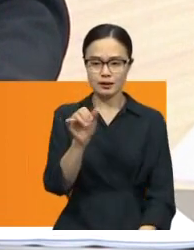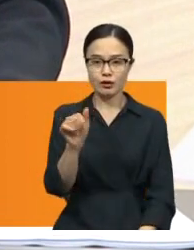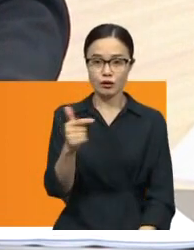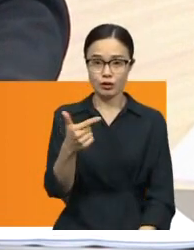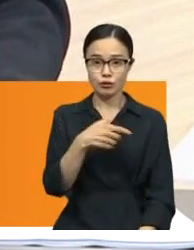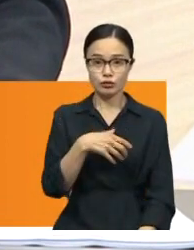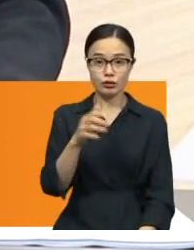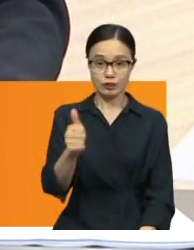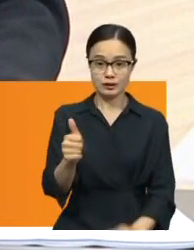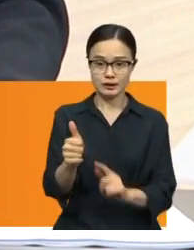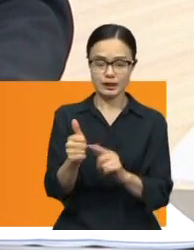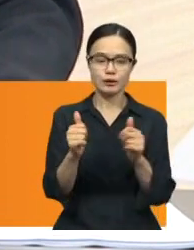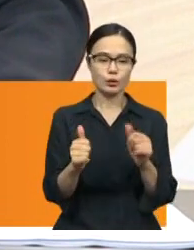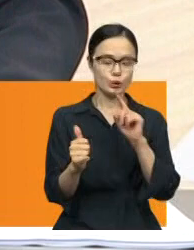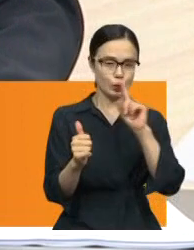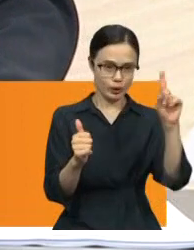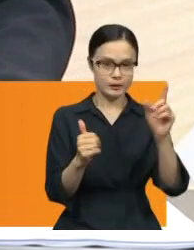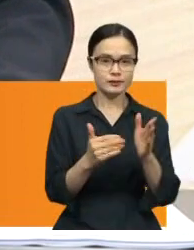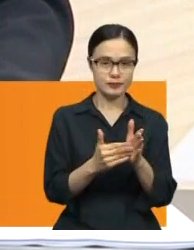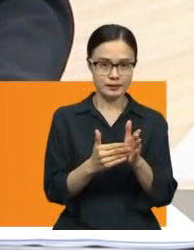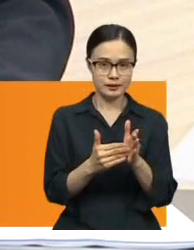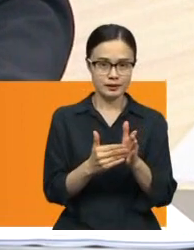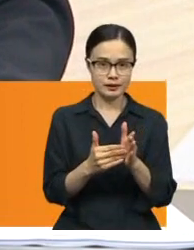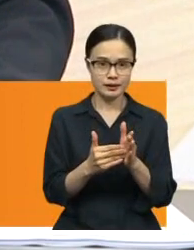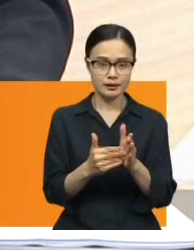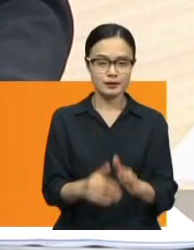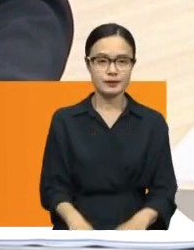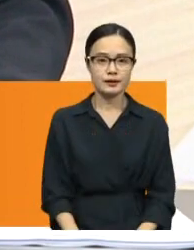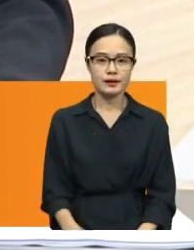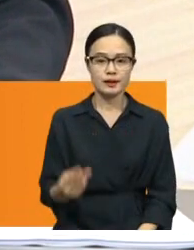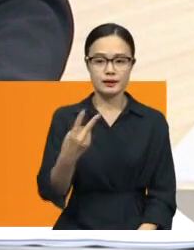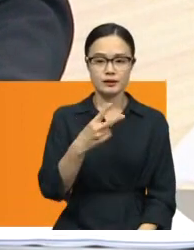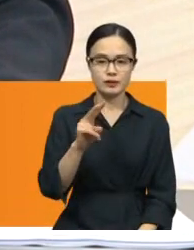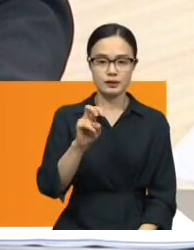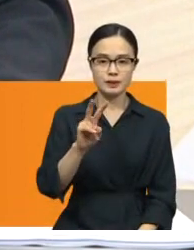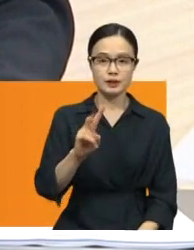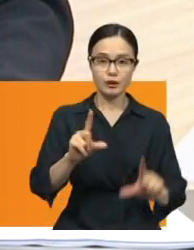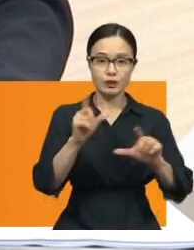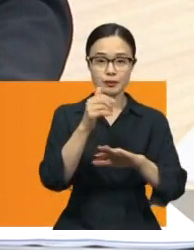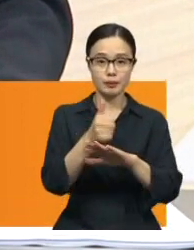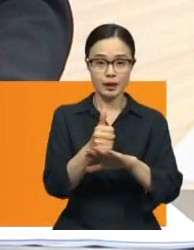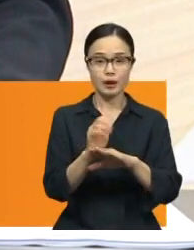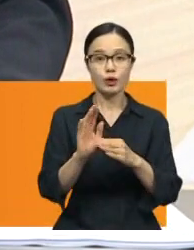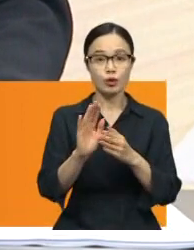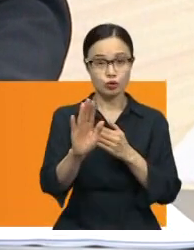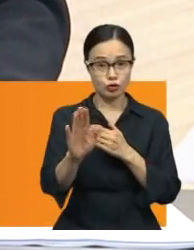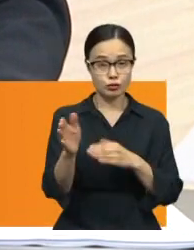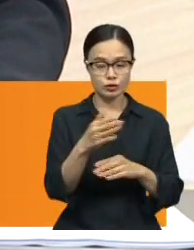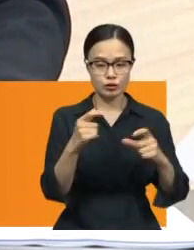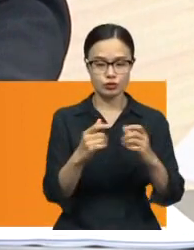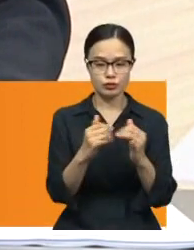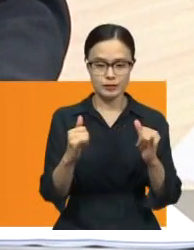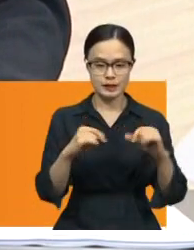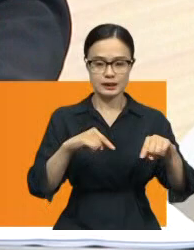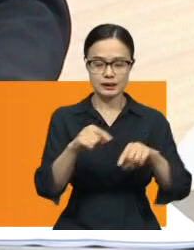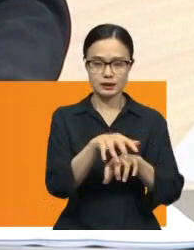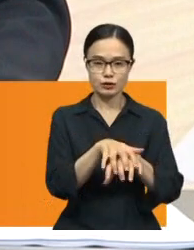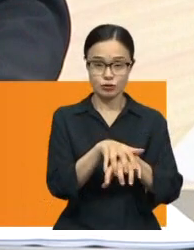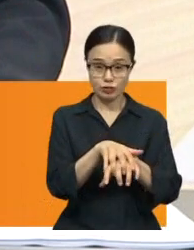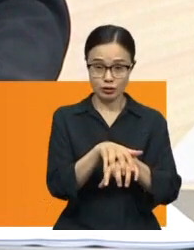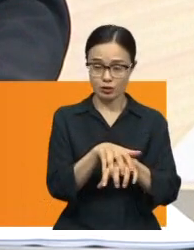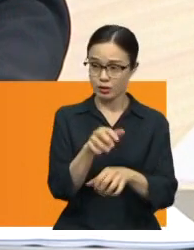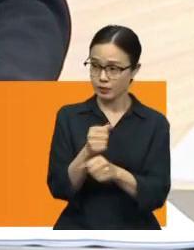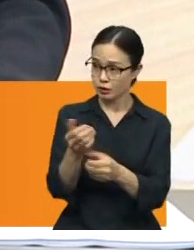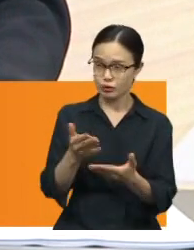경찰에 고소했습니다. 2022년 말 이후 주민자치회를 구성하지 않았고 주민자치회에 속한